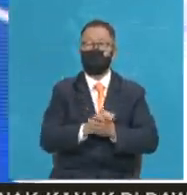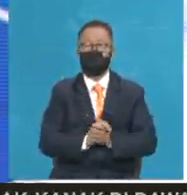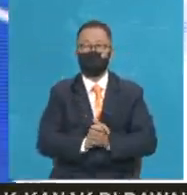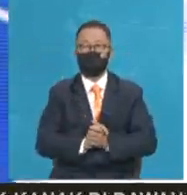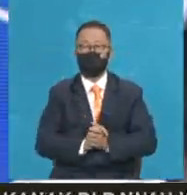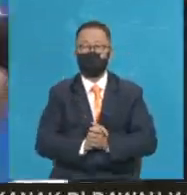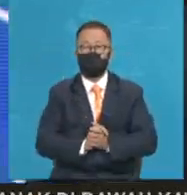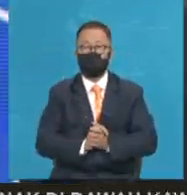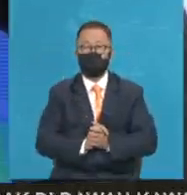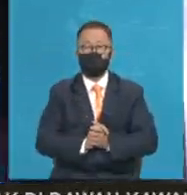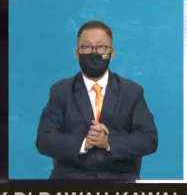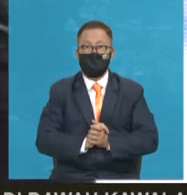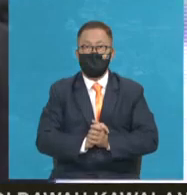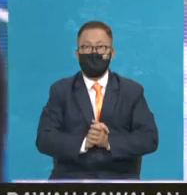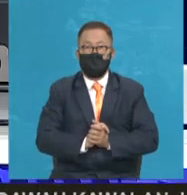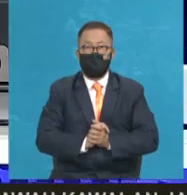hai